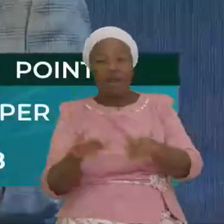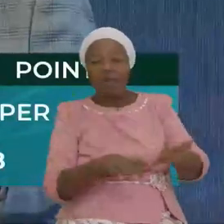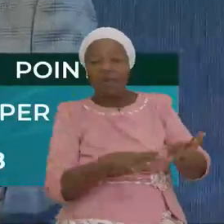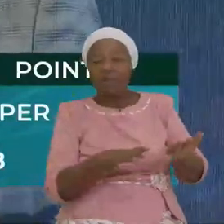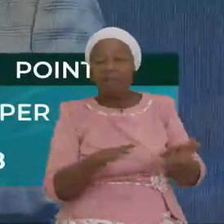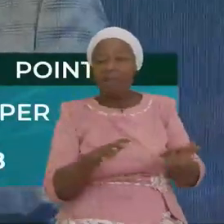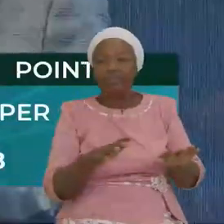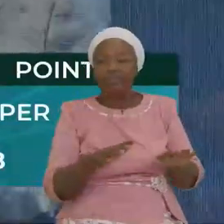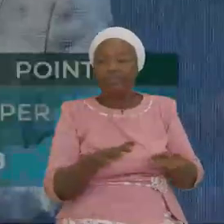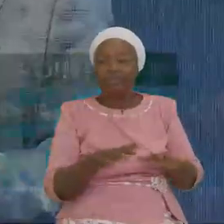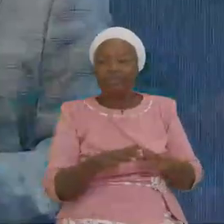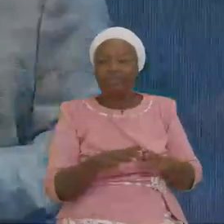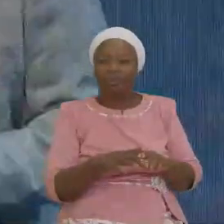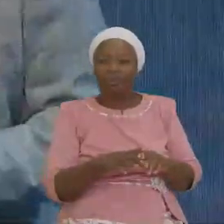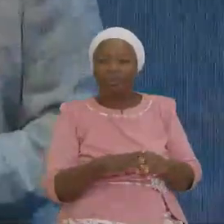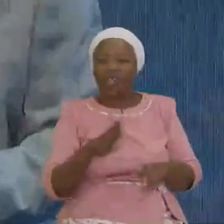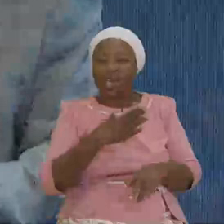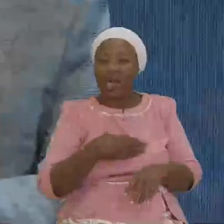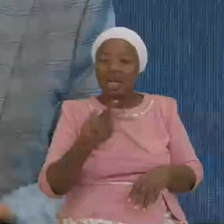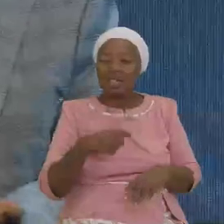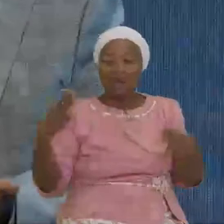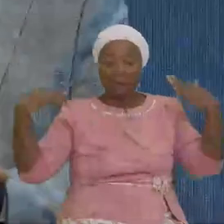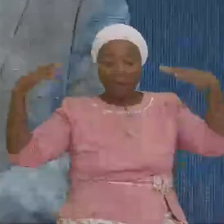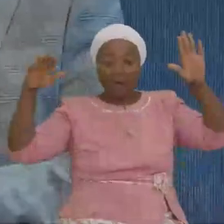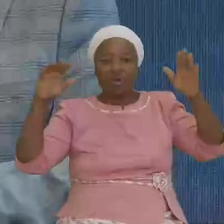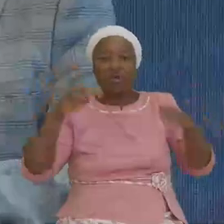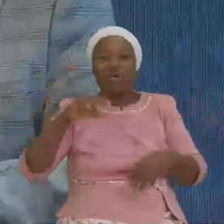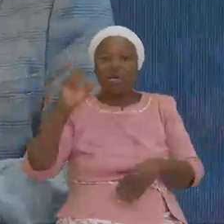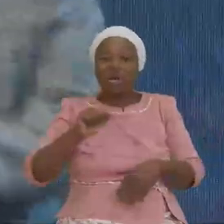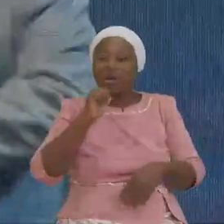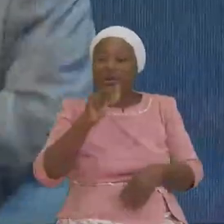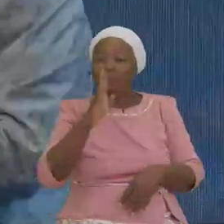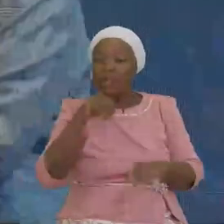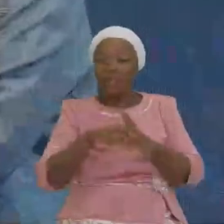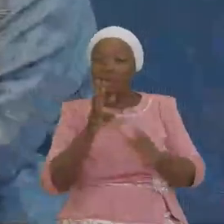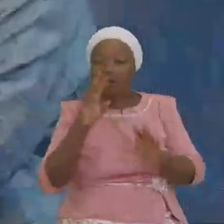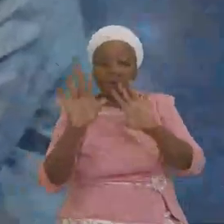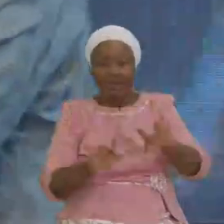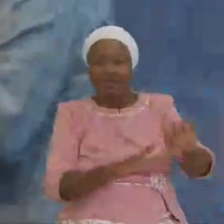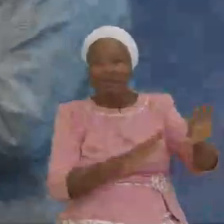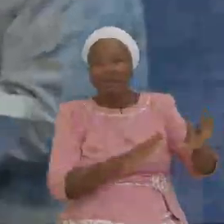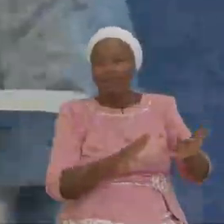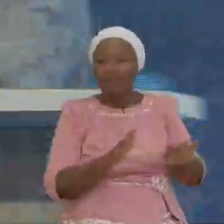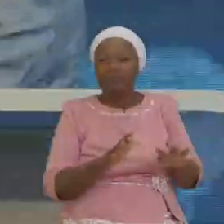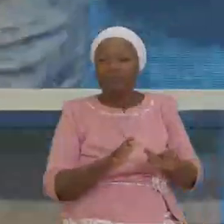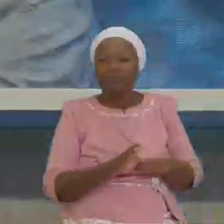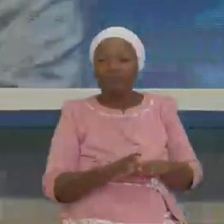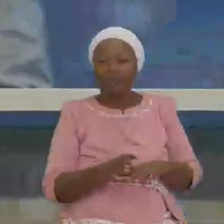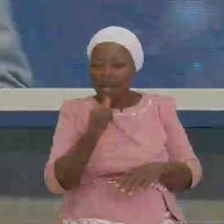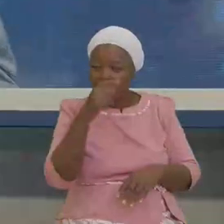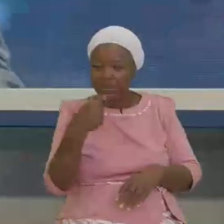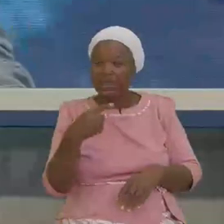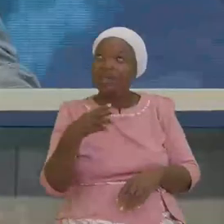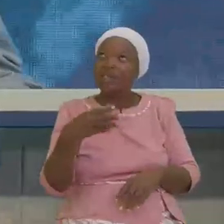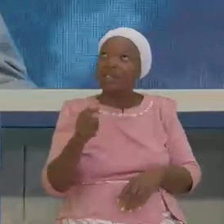Le Dieu qui a créé un poisson dans un fleuve. Et l'oiseau ne